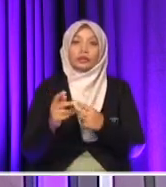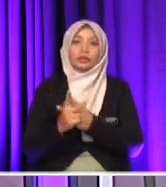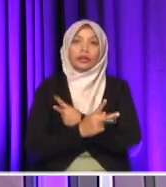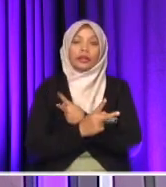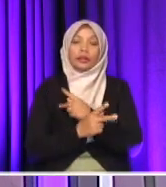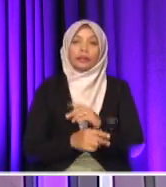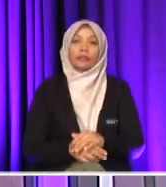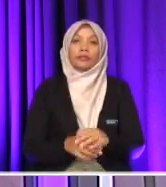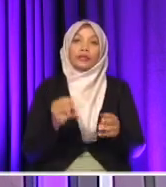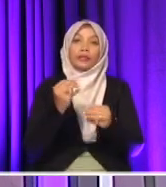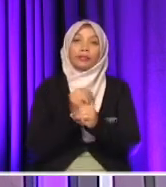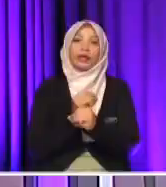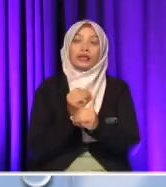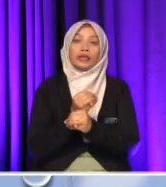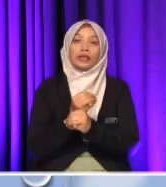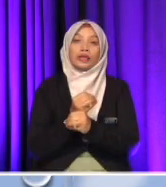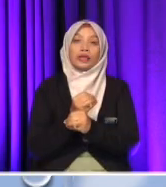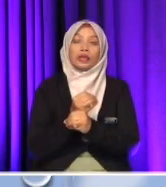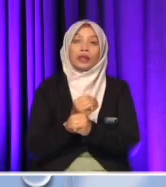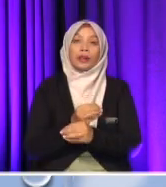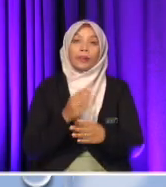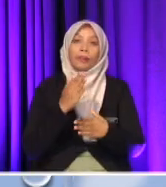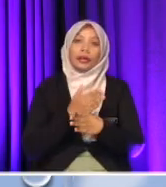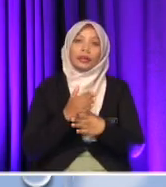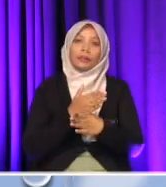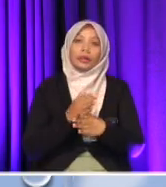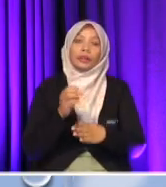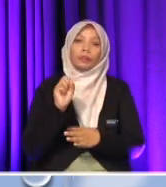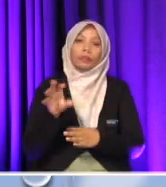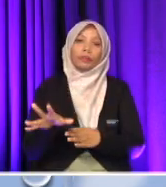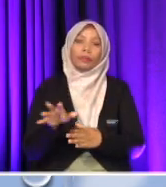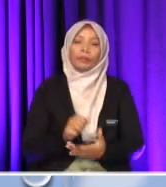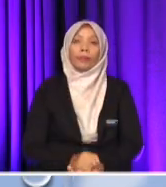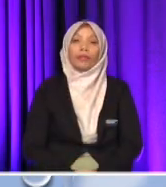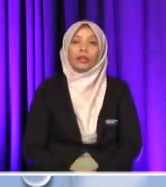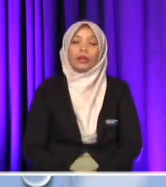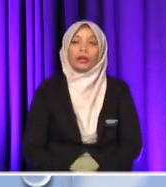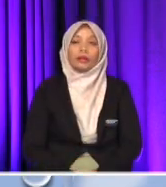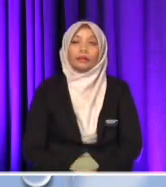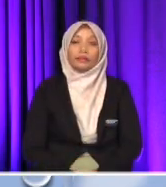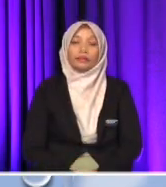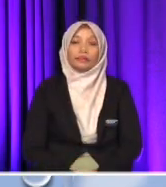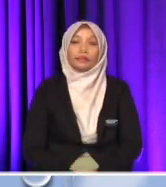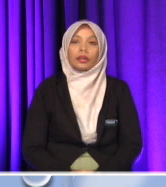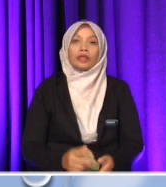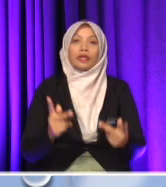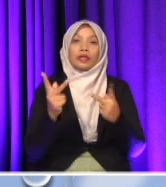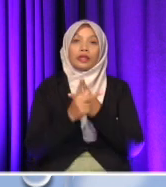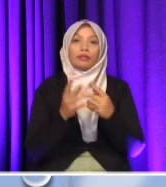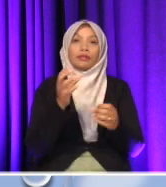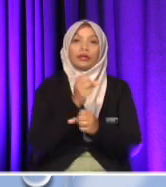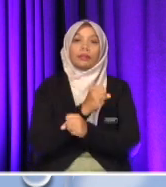kalau matematik. Okey, matematik ni bahagian per bahagian kita boleh mansuhkan dia kan. Okey, untuk kita mansuhkan. So kita darab ni dapatlah